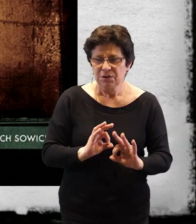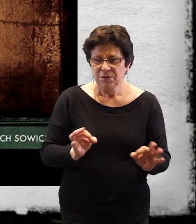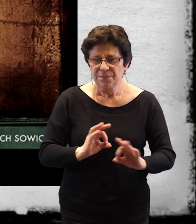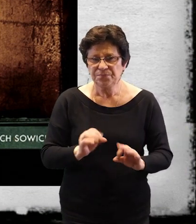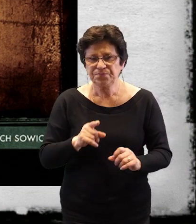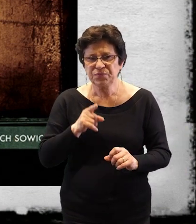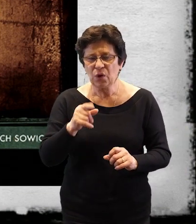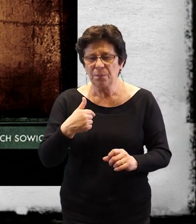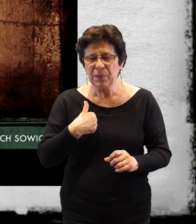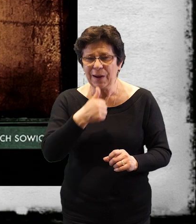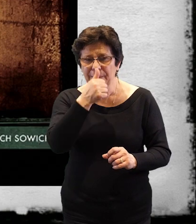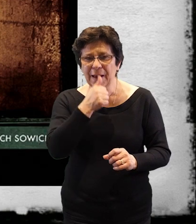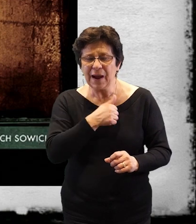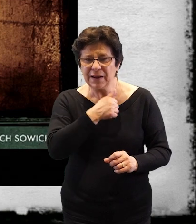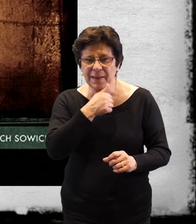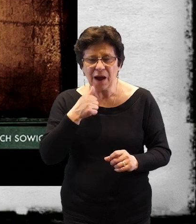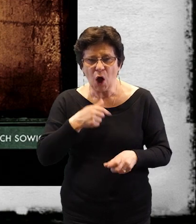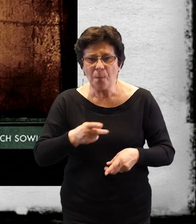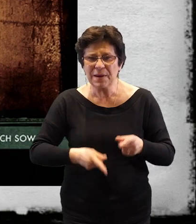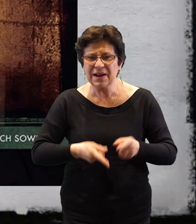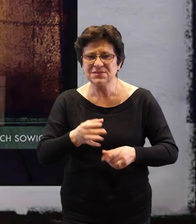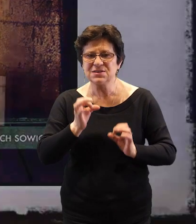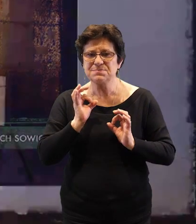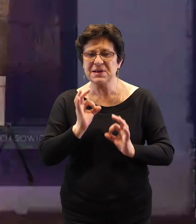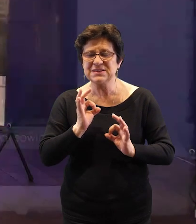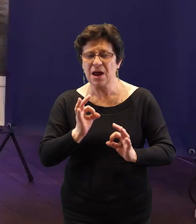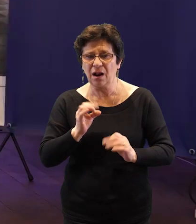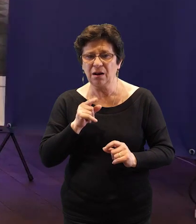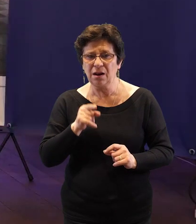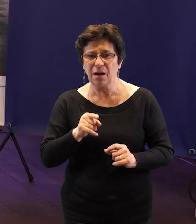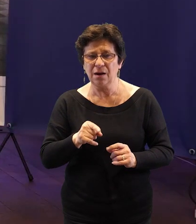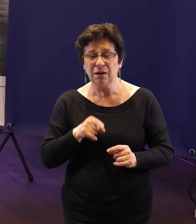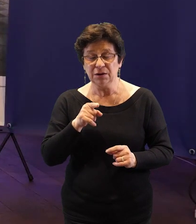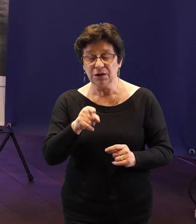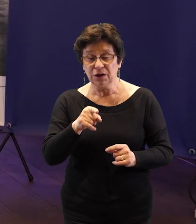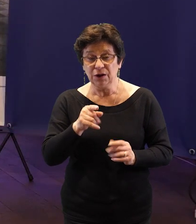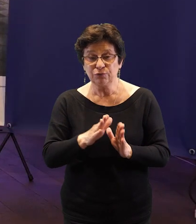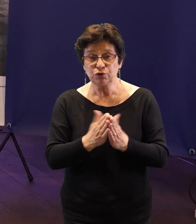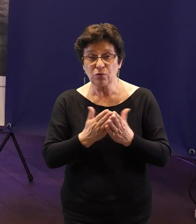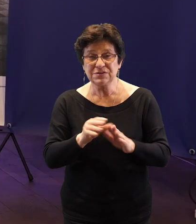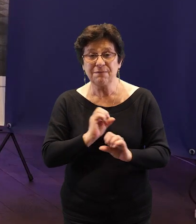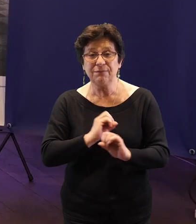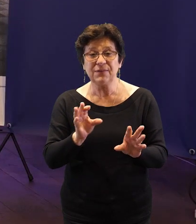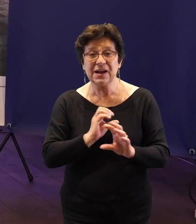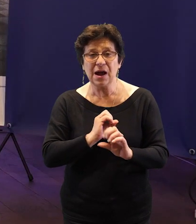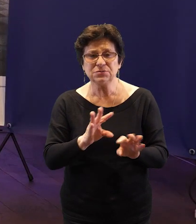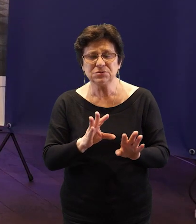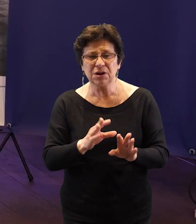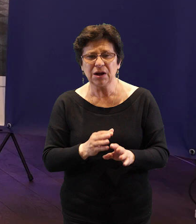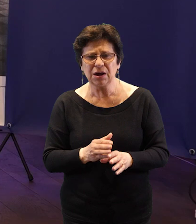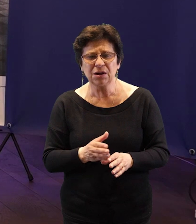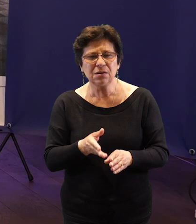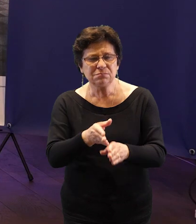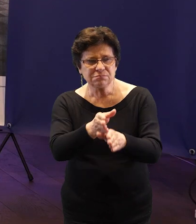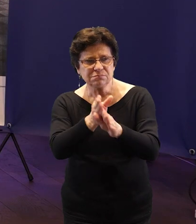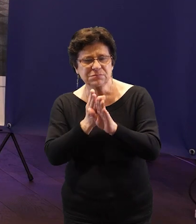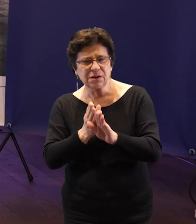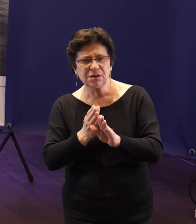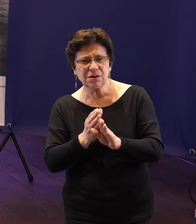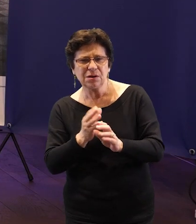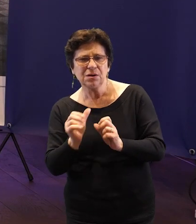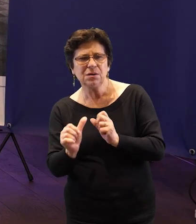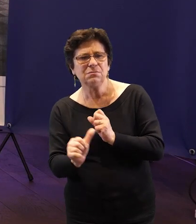tajna operacja specjalna. I w książce wyjaśniam, jakie były kulisy i dlaczego w ogóle